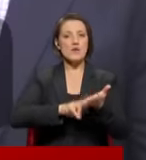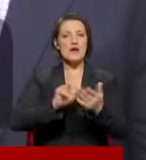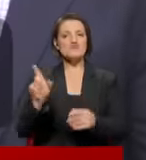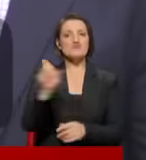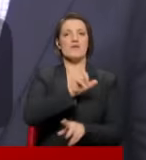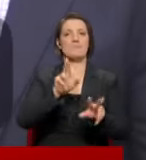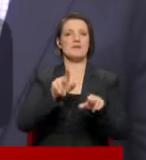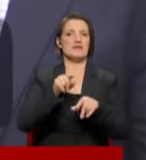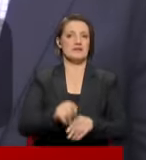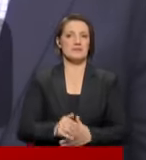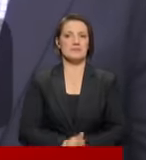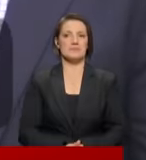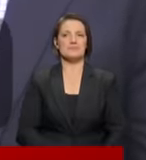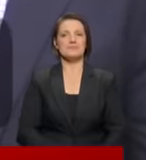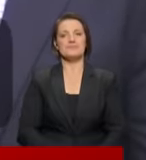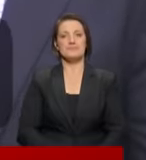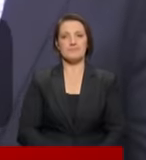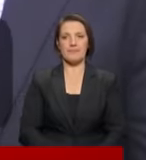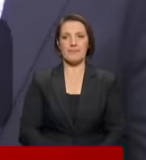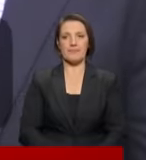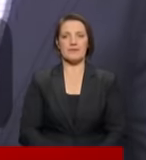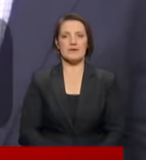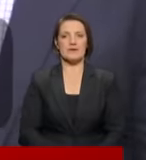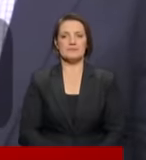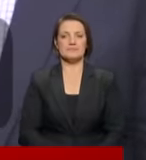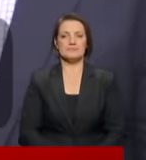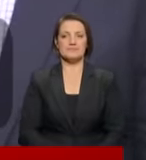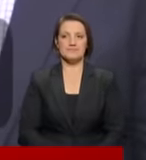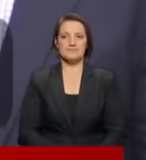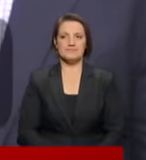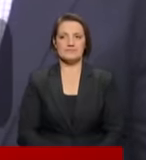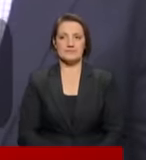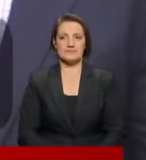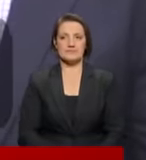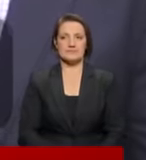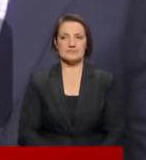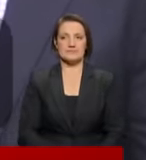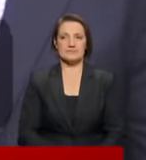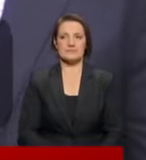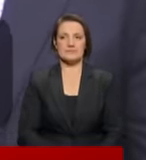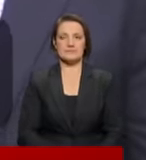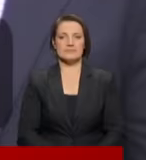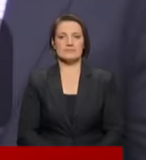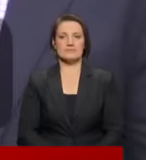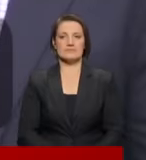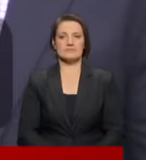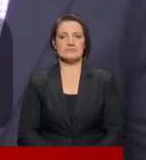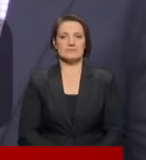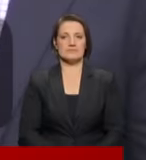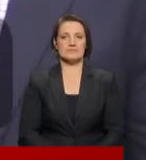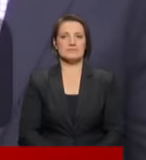Türk milleti ekonomik sosyal sorunlarını paylaşmış, artan fiyatlardan, hayat pahalılığından şikayetçi olmuş.